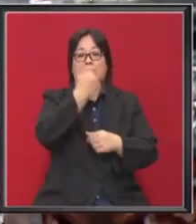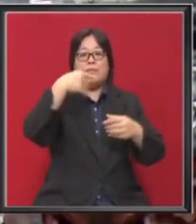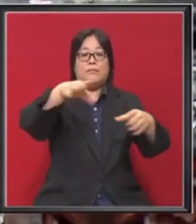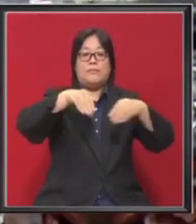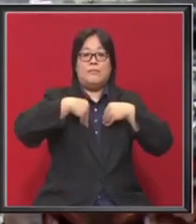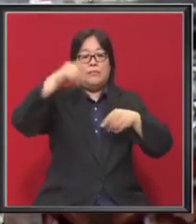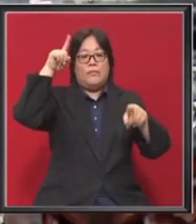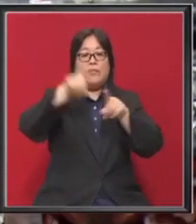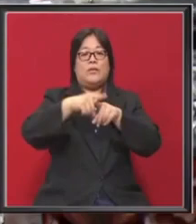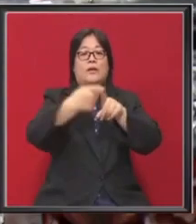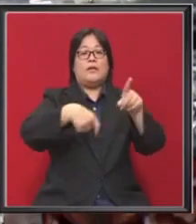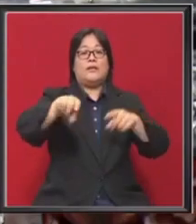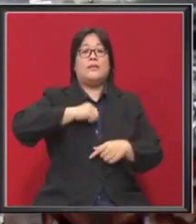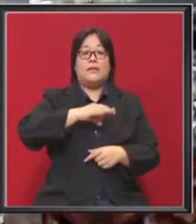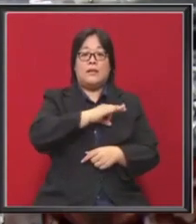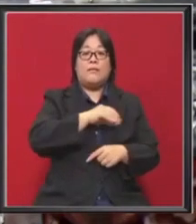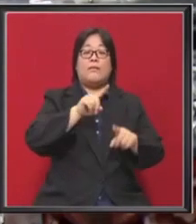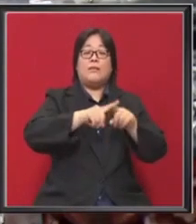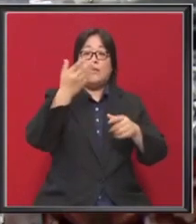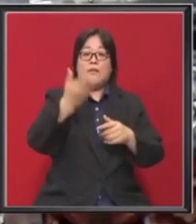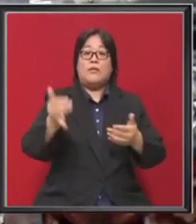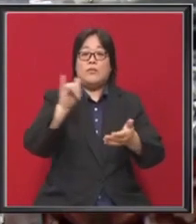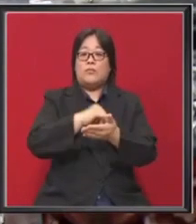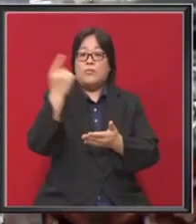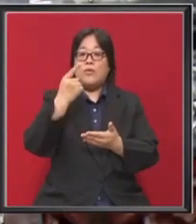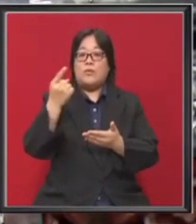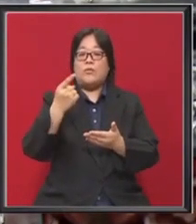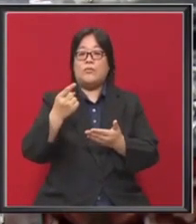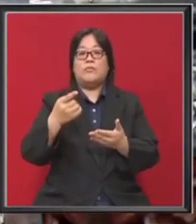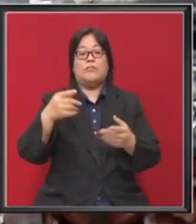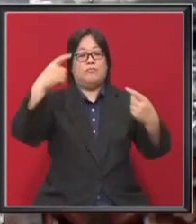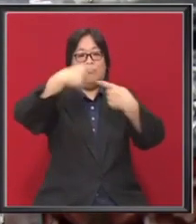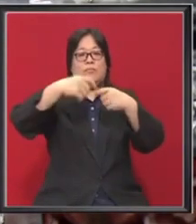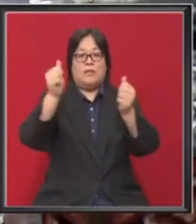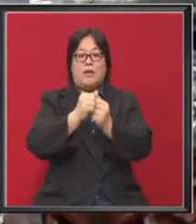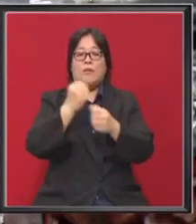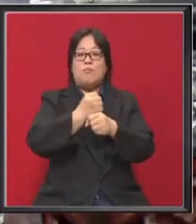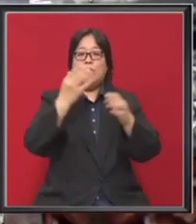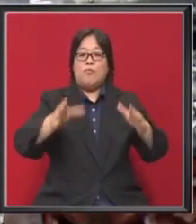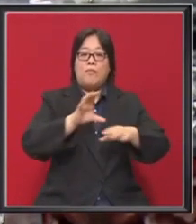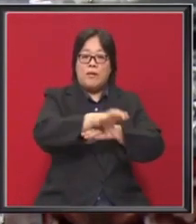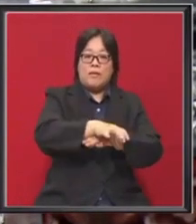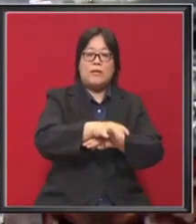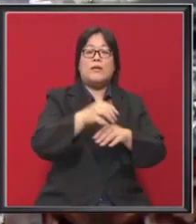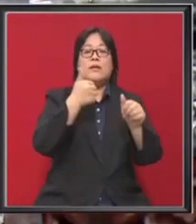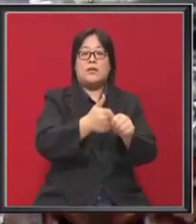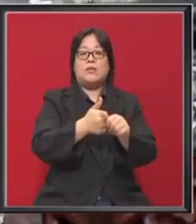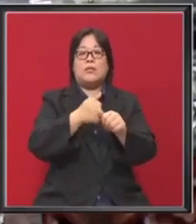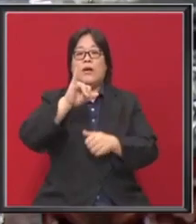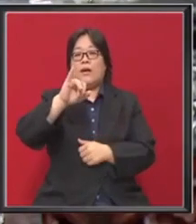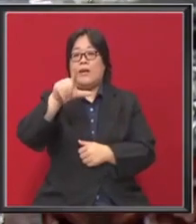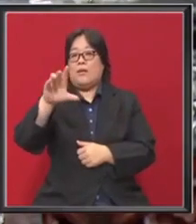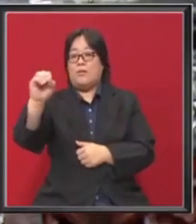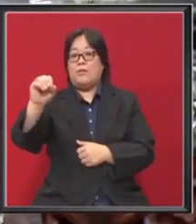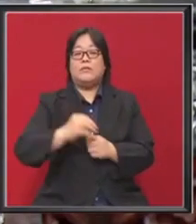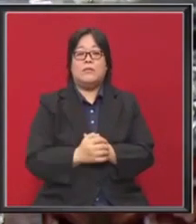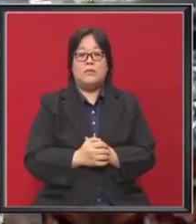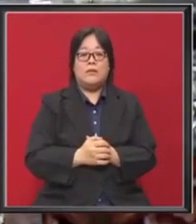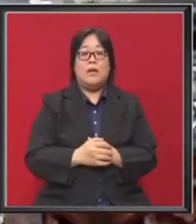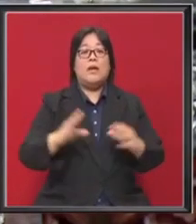mendapat Juan daripada kak berpikir name kali ini merupakan salah satu ilmu buruh paksa seperti yang digariskan oleh petugas gula antarabangsa